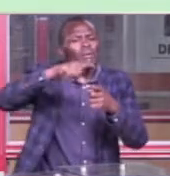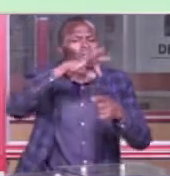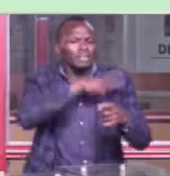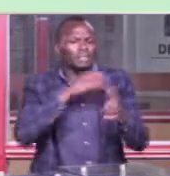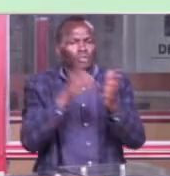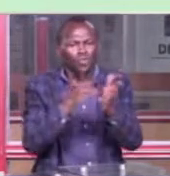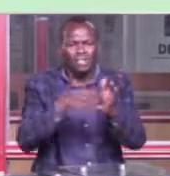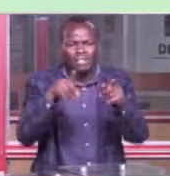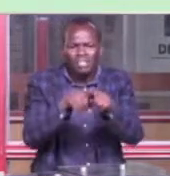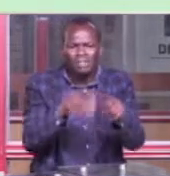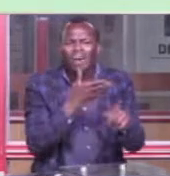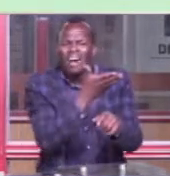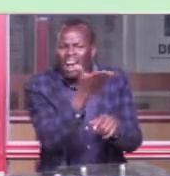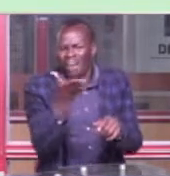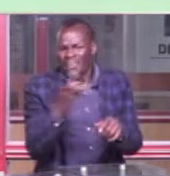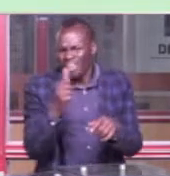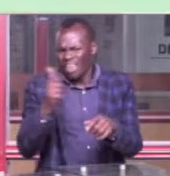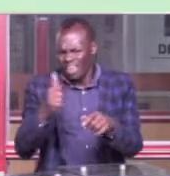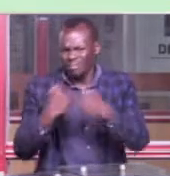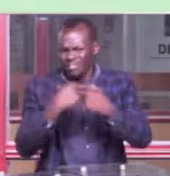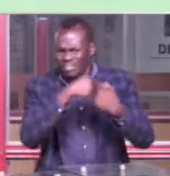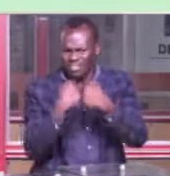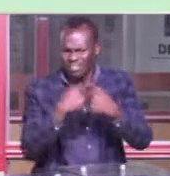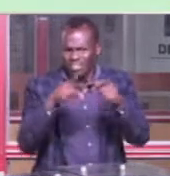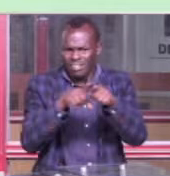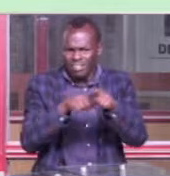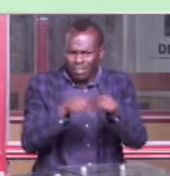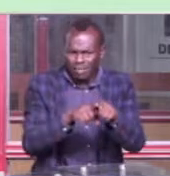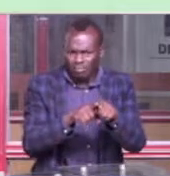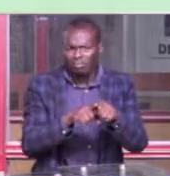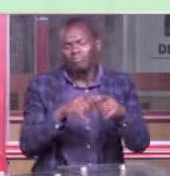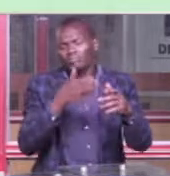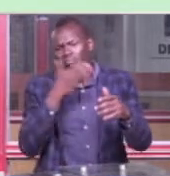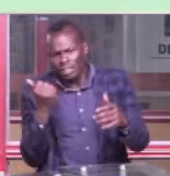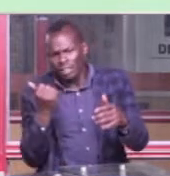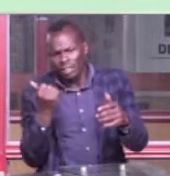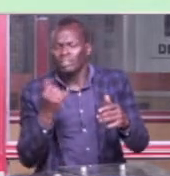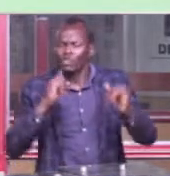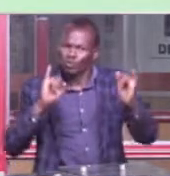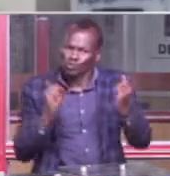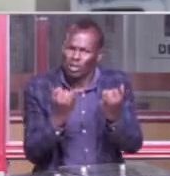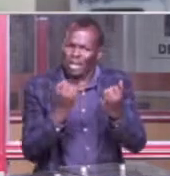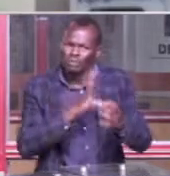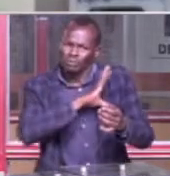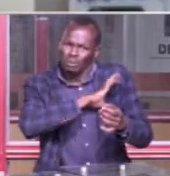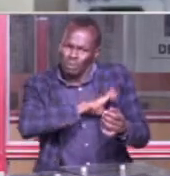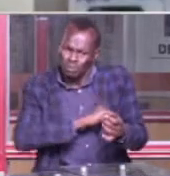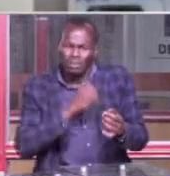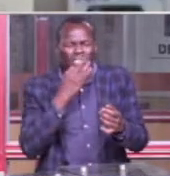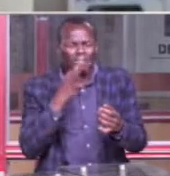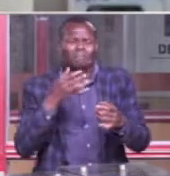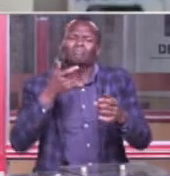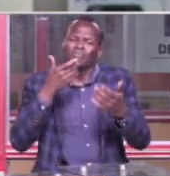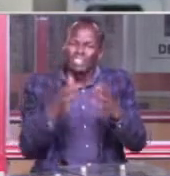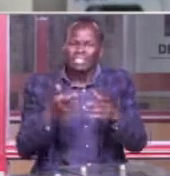besides salaries. So if you are enhanced, you need to be patient for the next enhancement. Dr. Chenga gamba, okwekalakaasa